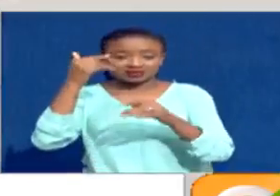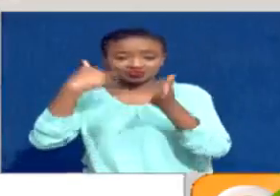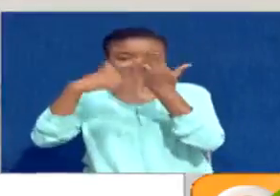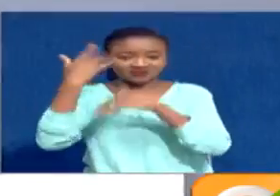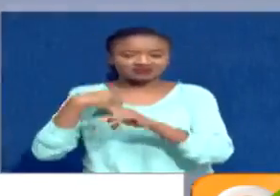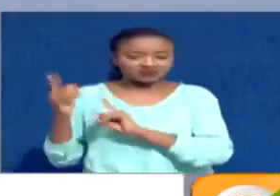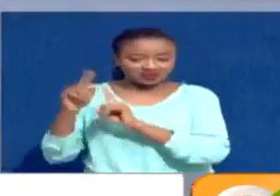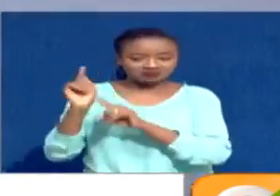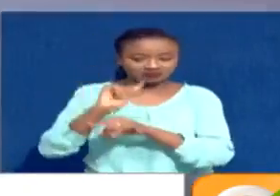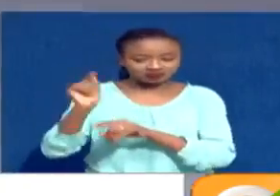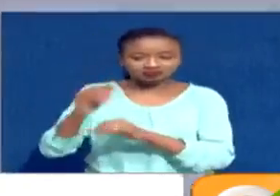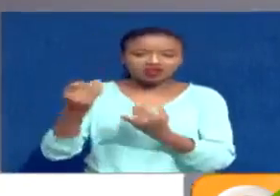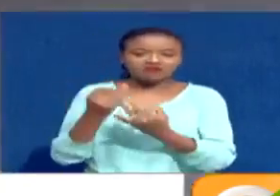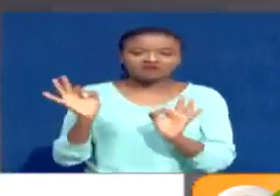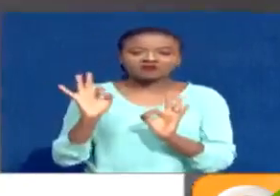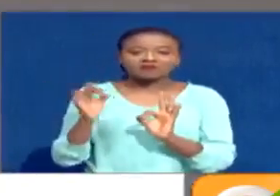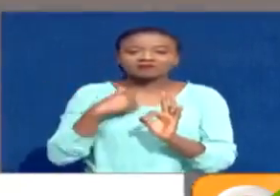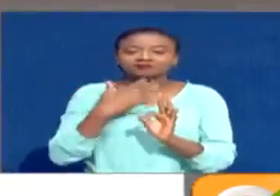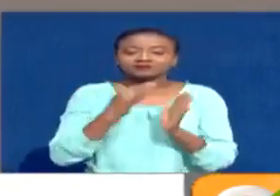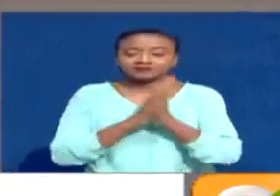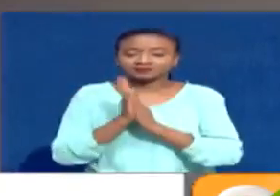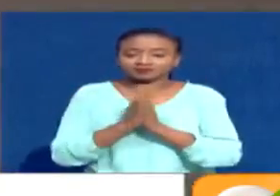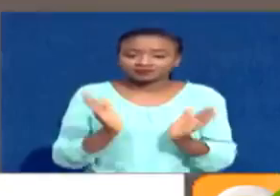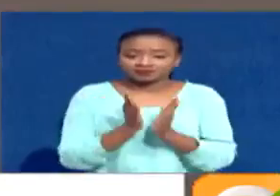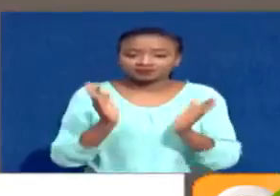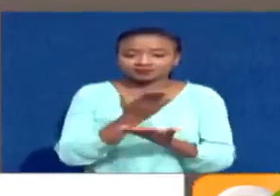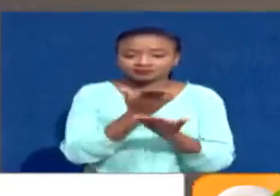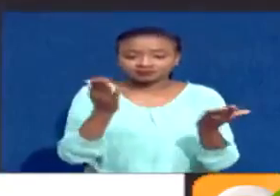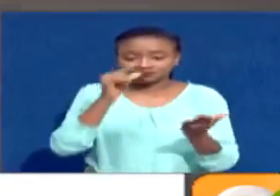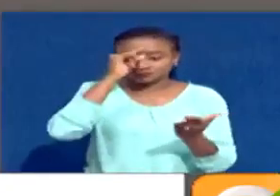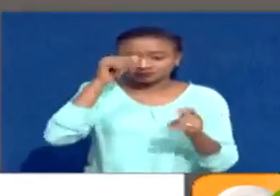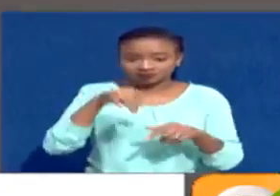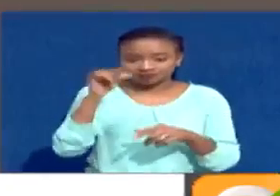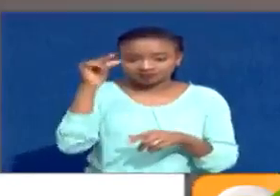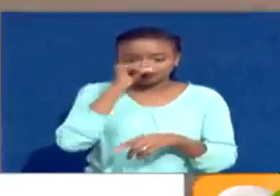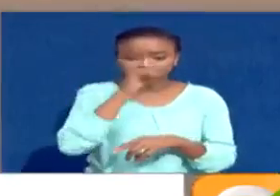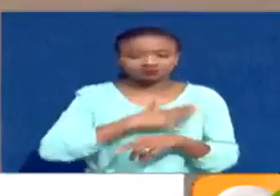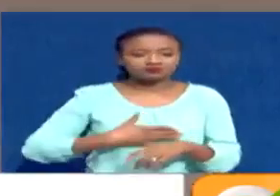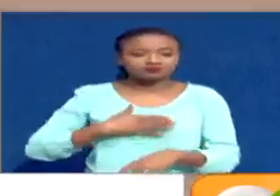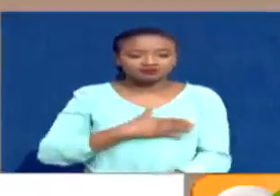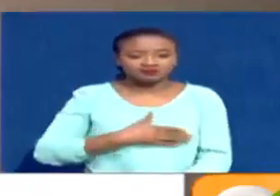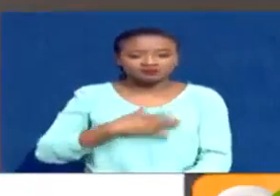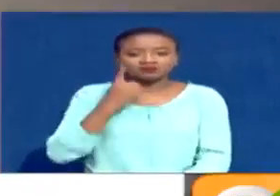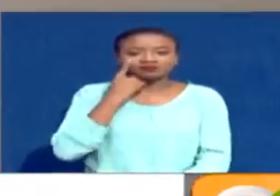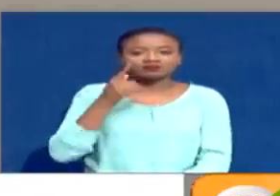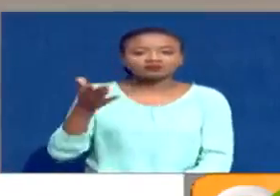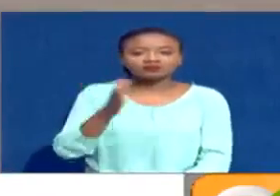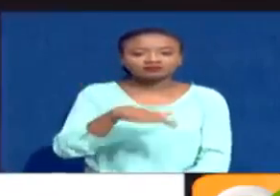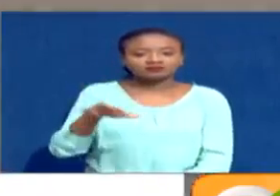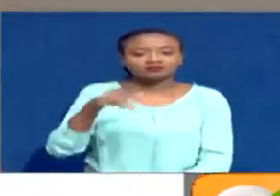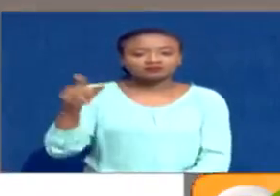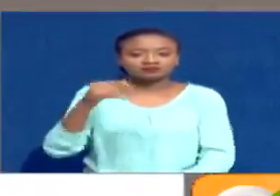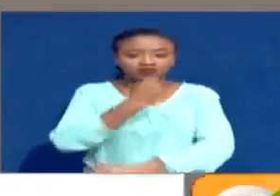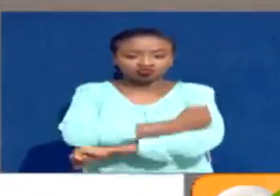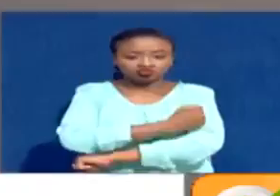sessions. Ningependa kuhimiza like serikali ya hapa Garissa waangalilie sana hiyo sekta ya mashule za kike ya